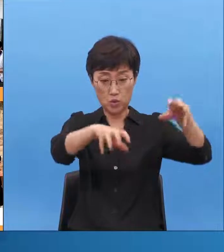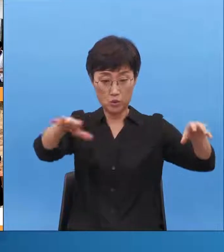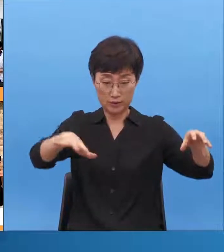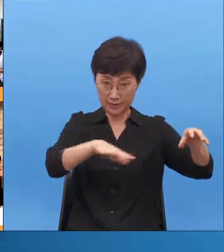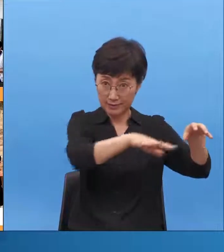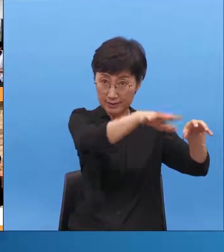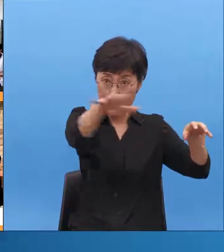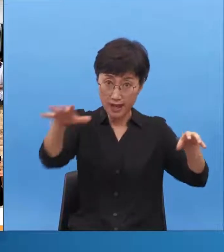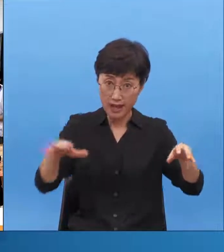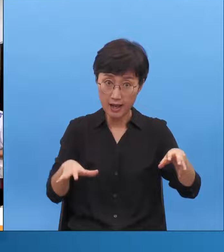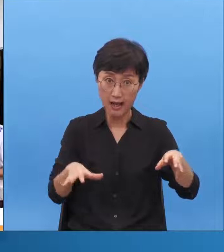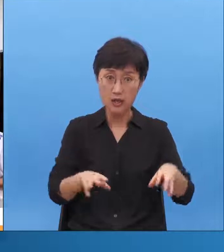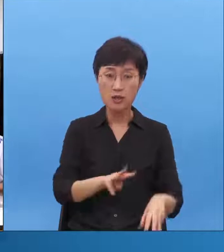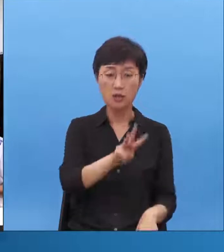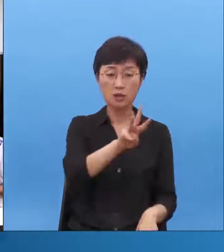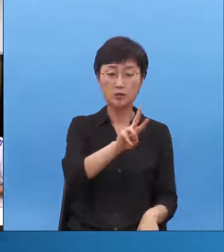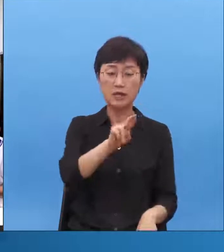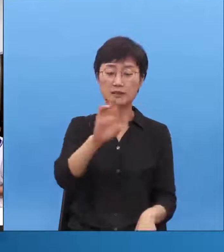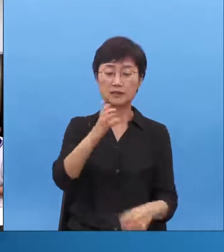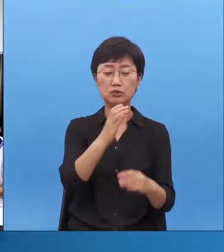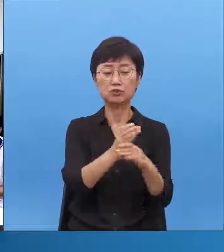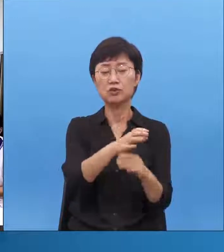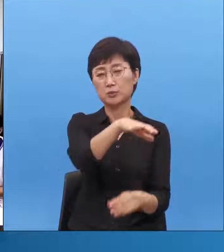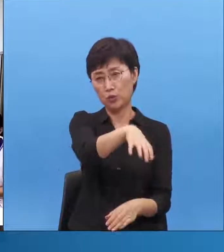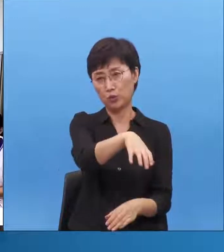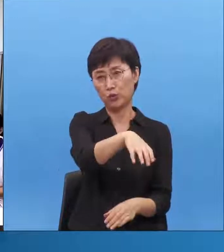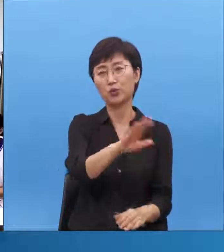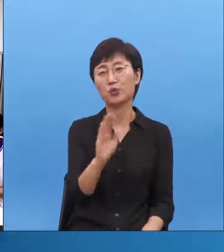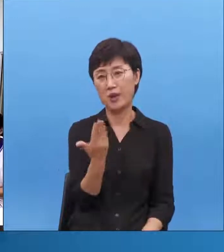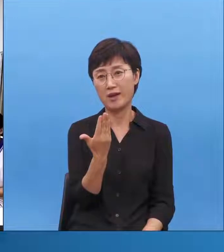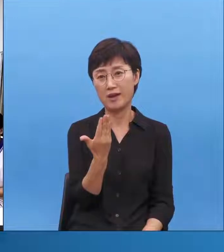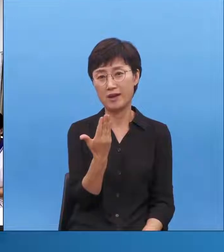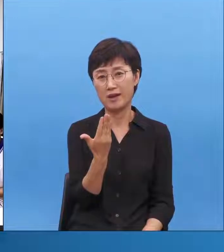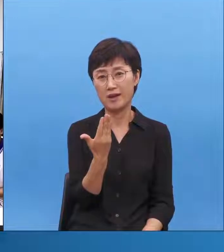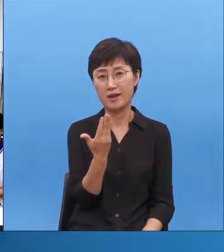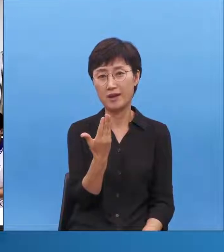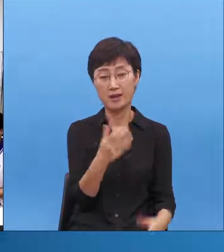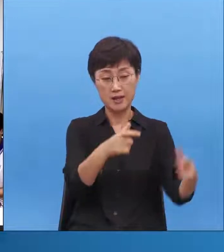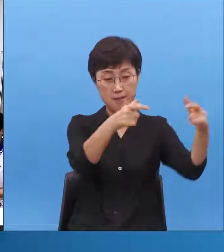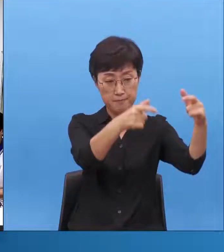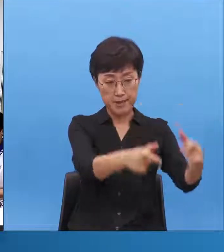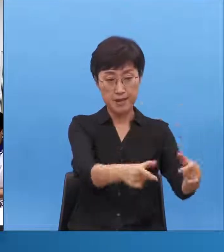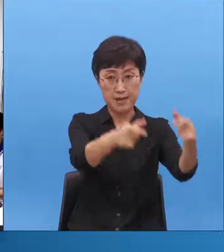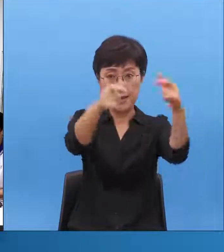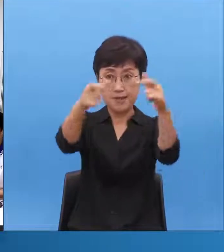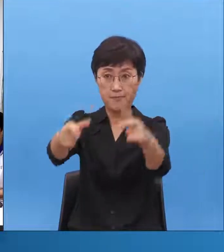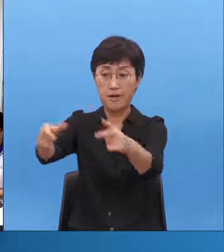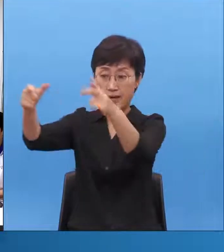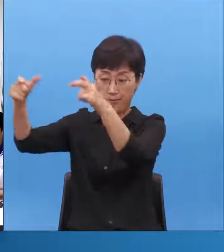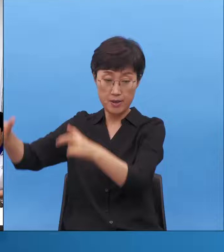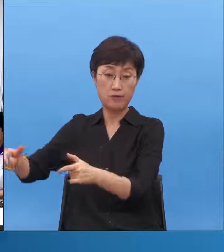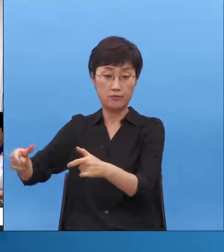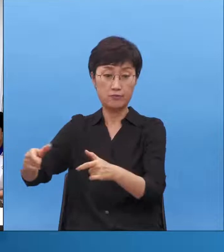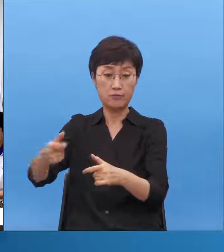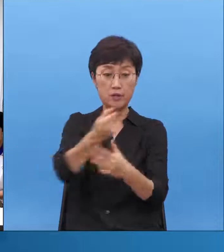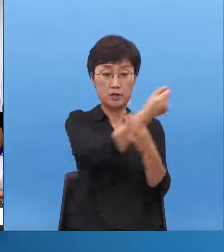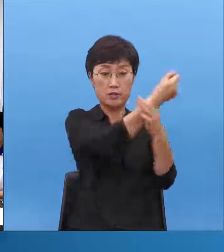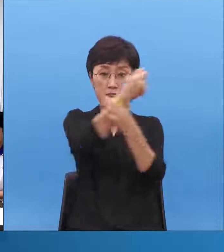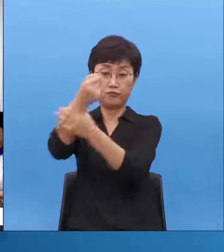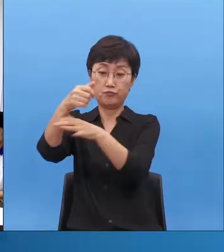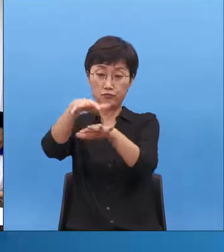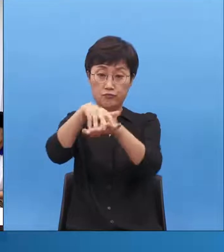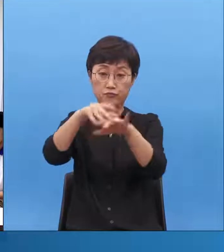WRC 타운이 되는 이번 대회는 개교회나 해외 등 각 타운에 필요한 배포용 현수막 도안이 위아.kr에